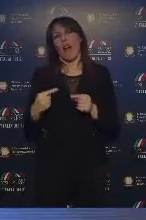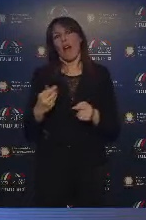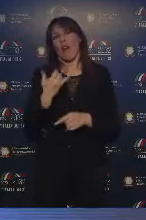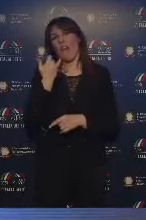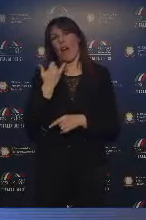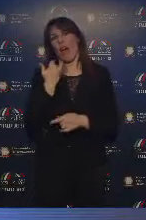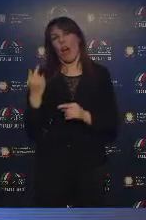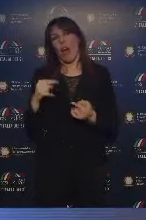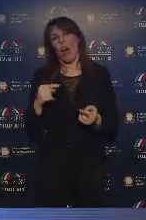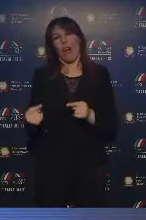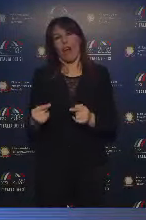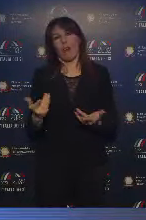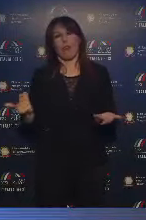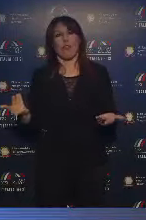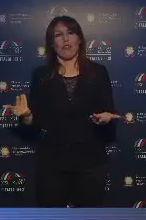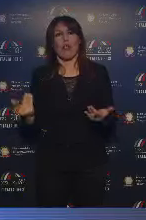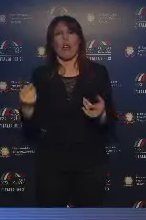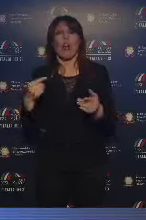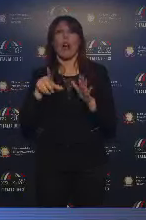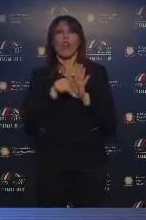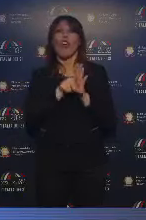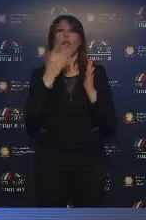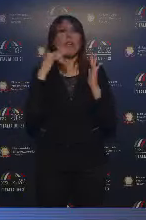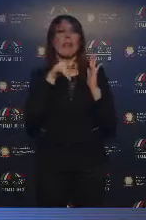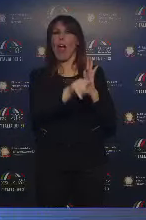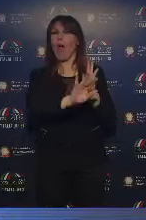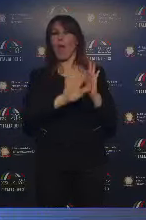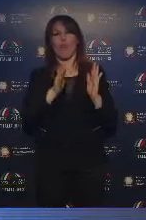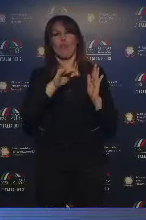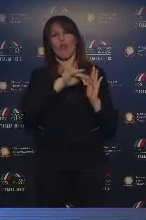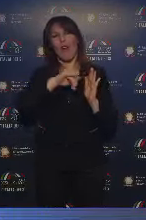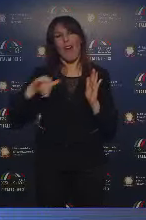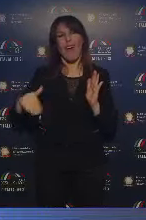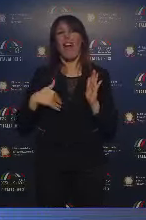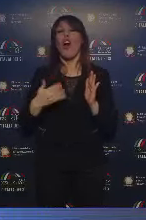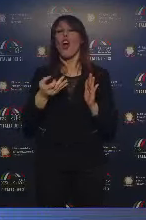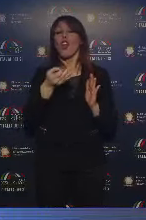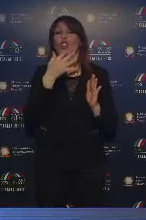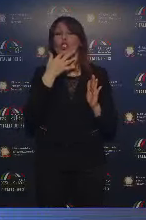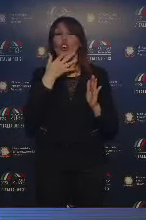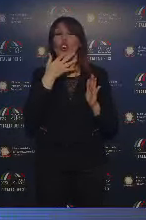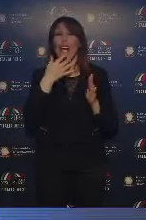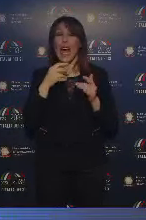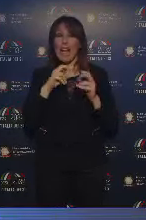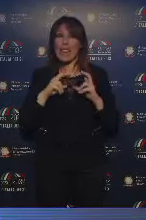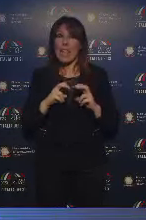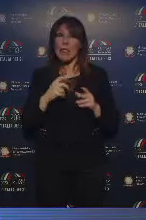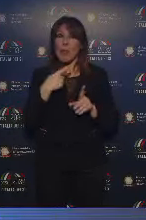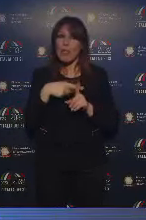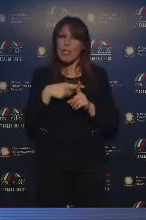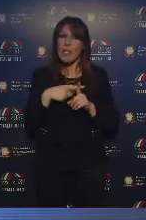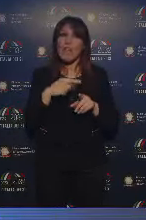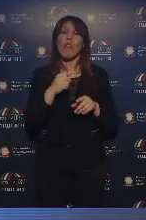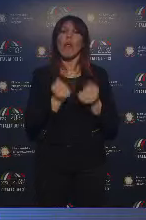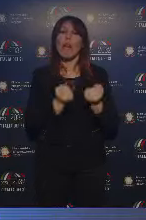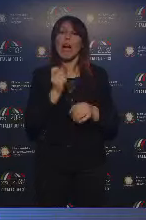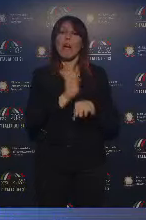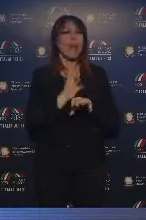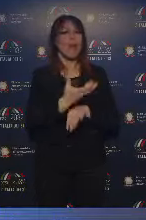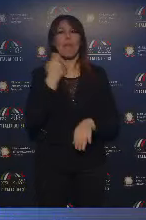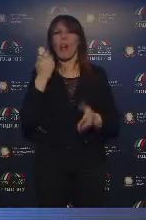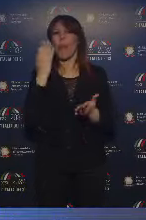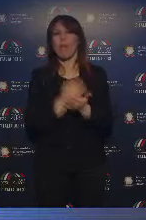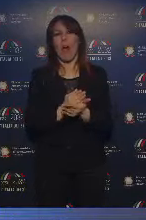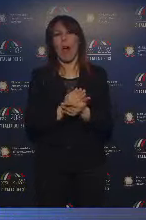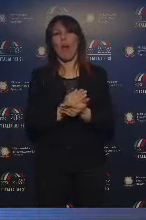è notevole questa norma è semplice risulti positivo al drog test ti prendo la macchina e ti prendo la patente e poi ne riparliamo